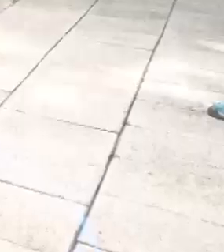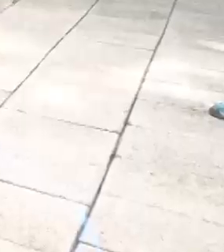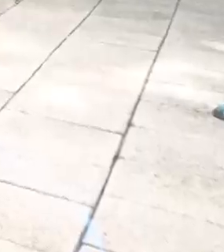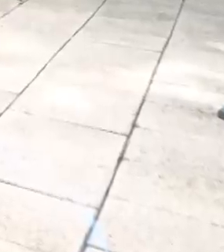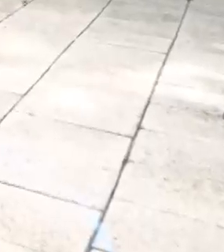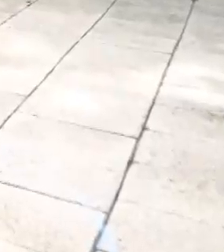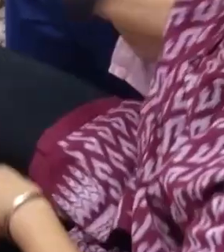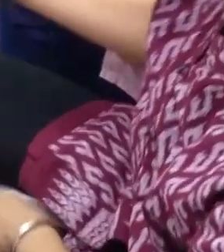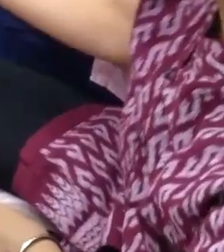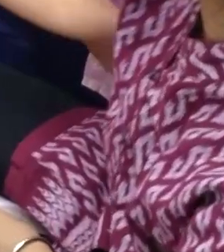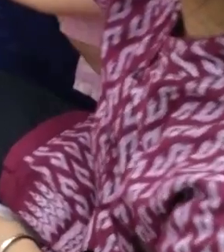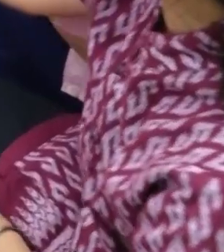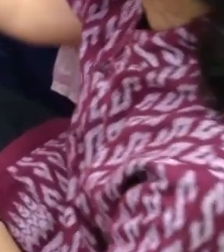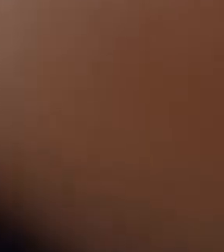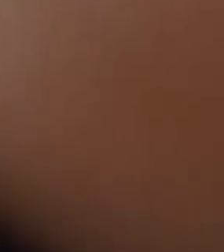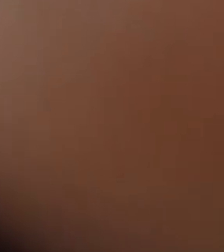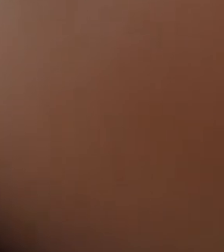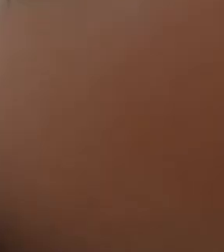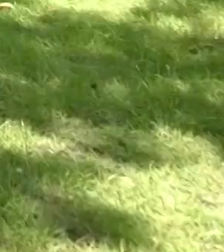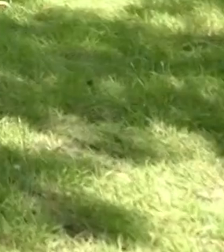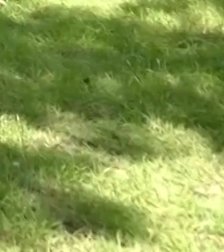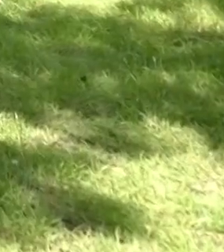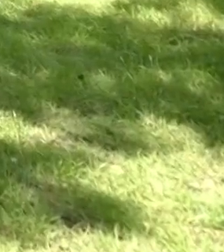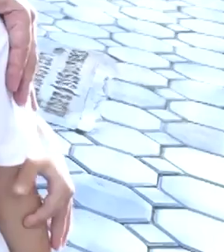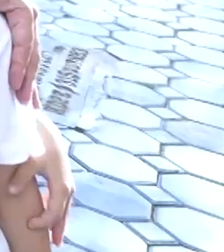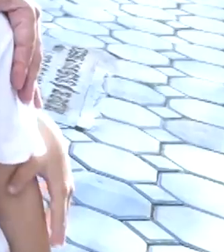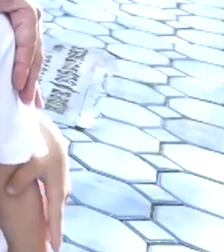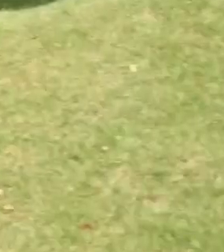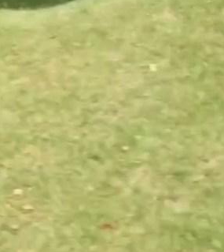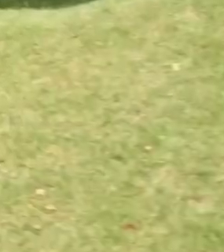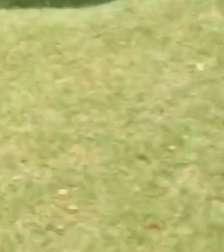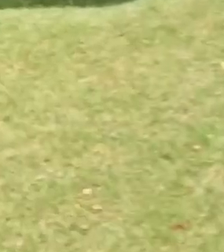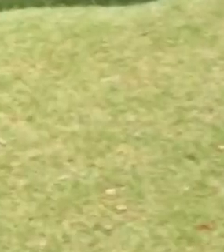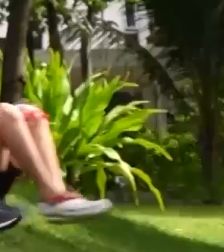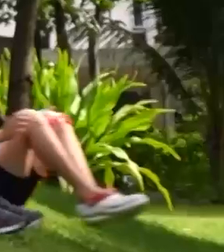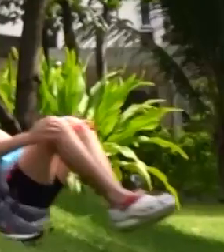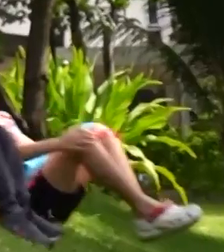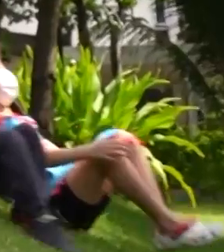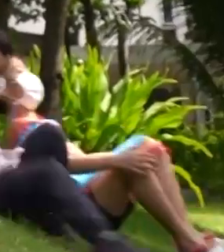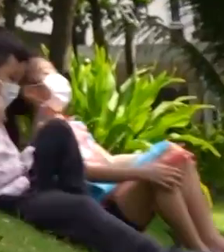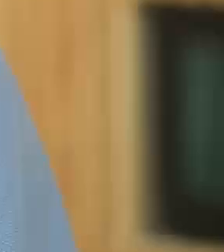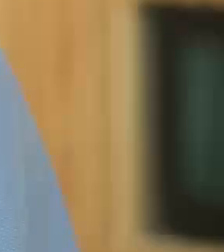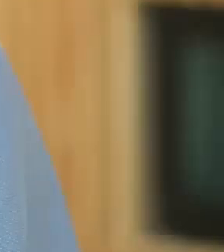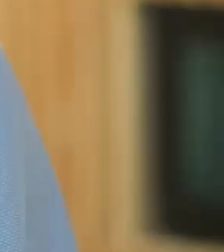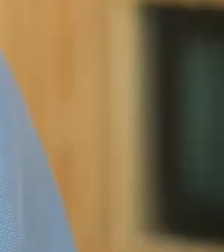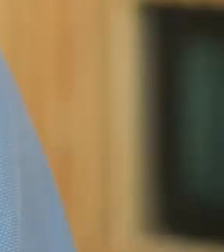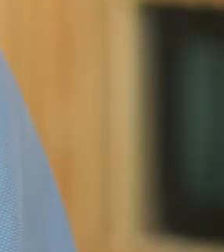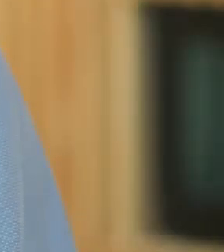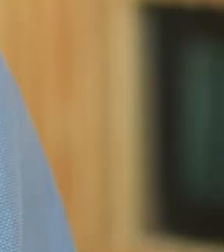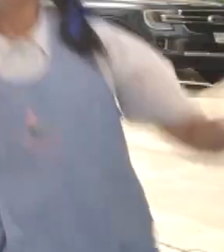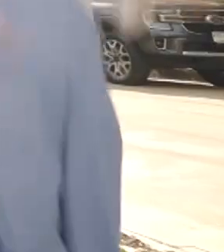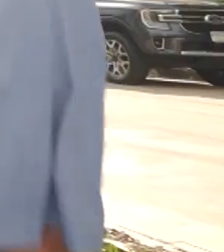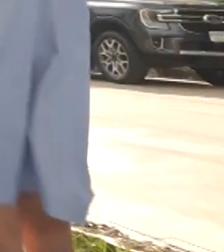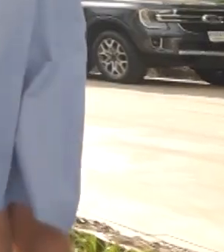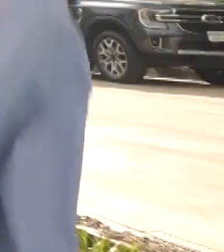ติจึงเป็นมากกว่าโลกแห่งจิตวิญญาณที่ทางสถาบันมุ่งหมายจะให้เป็นความสุขในทุกช่วงของวัยเด็กคือความสุขของเร